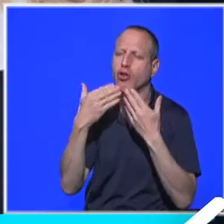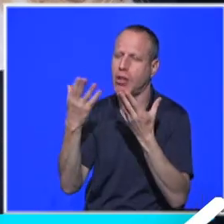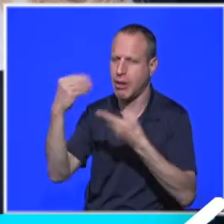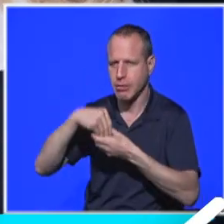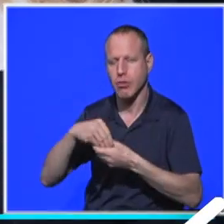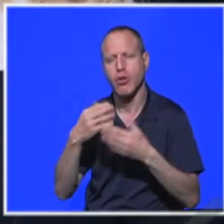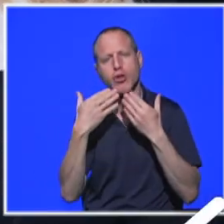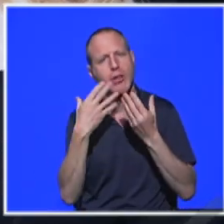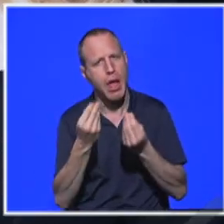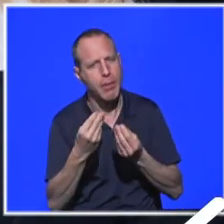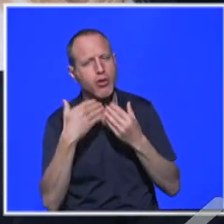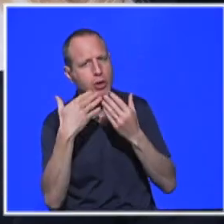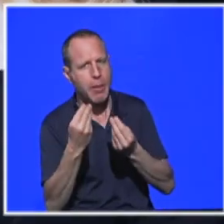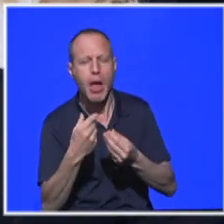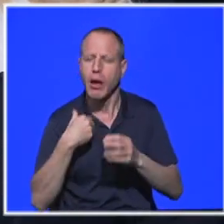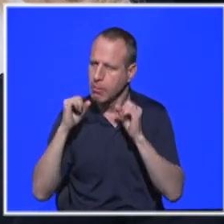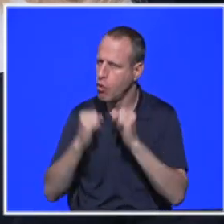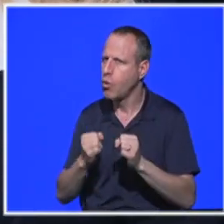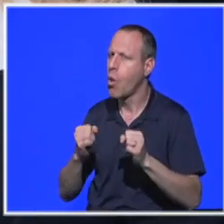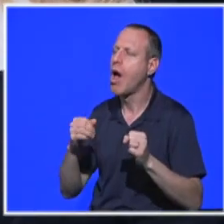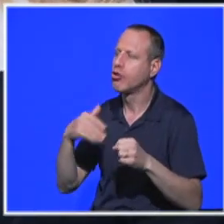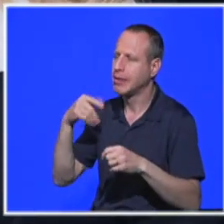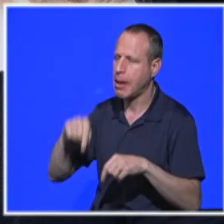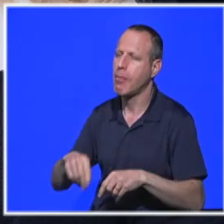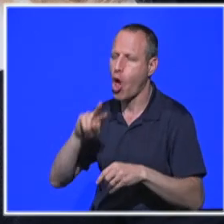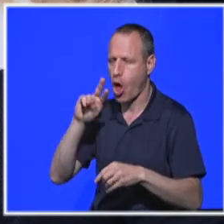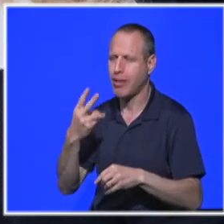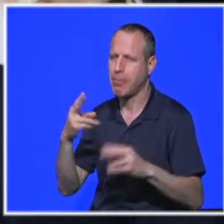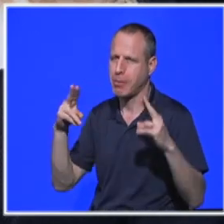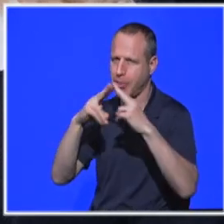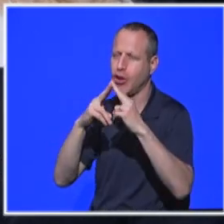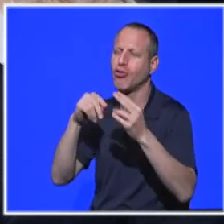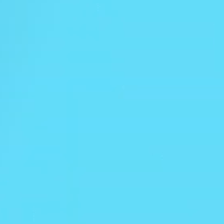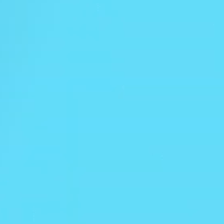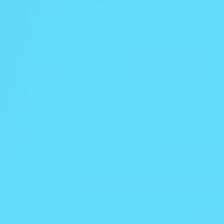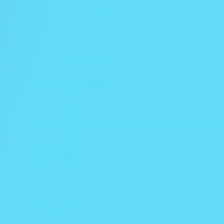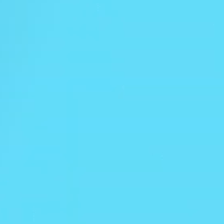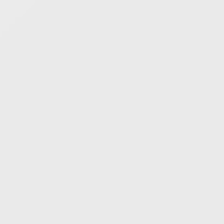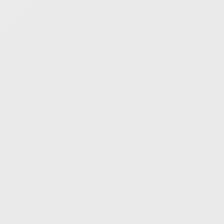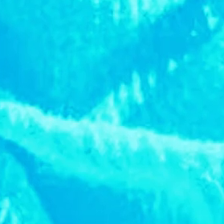מצוין, ואני בטוח שניפגש פה עוד הפעם, כי הסבב הבא בדרך. יש להניח. תודה רבה לכם.